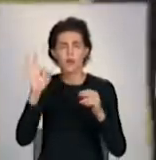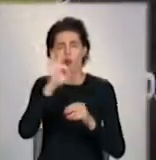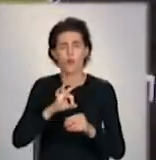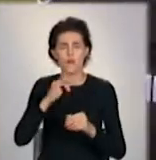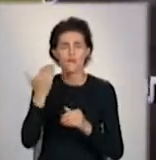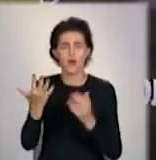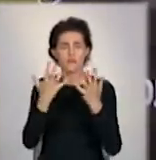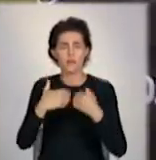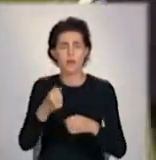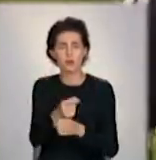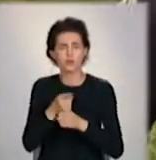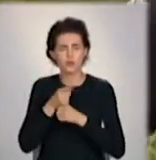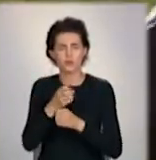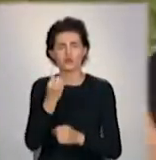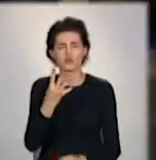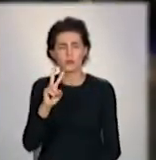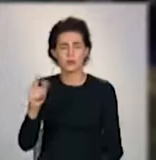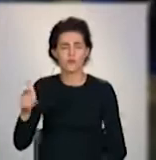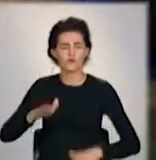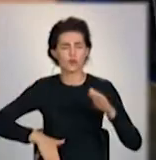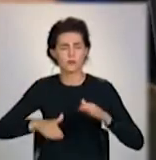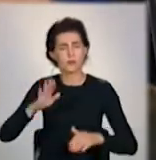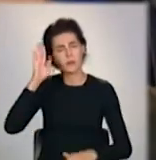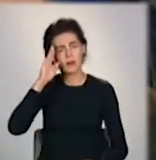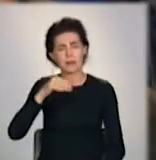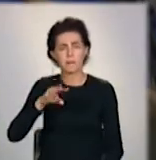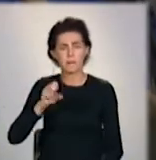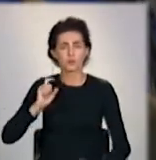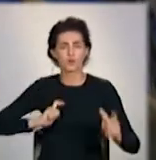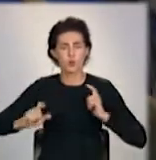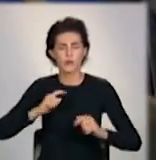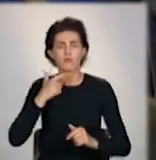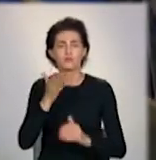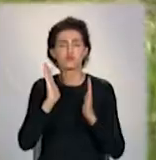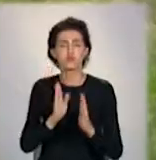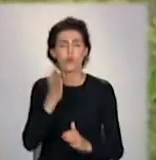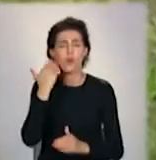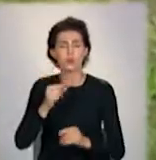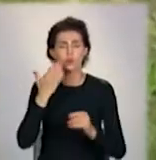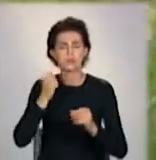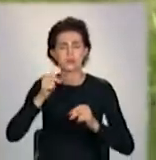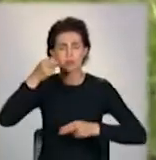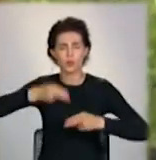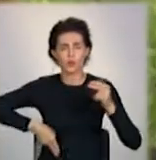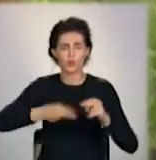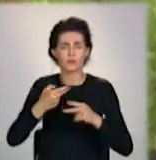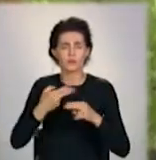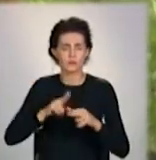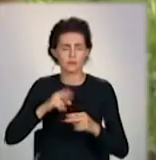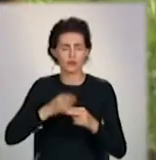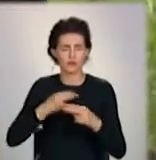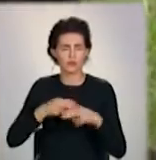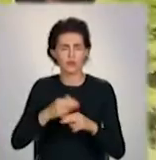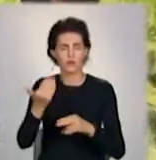оружия 14 кг веса. Дмитро – студент, каже, куди піде працювати після закінчення залізничного коледжу, ще